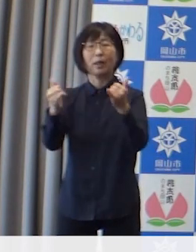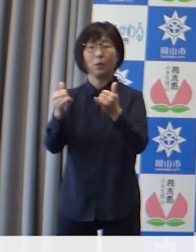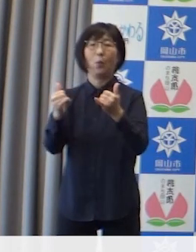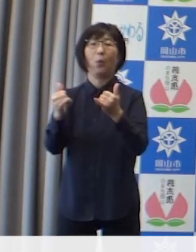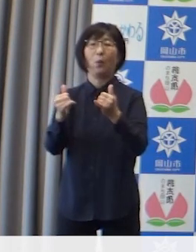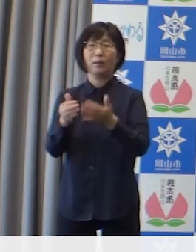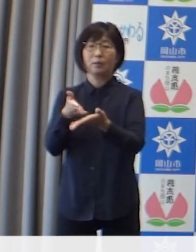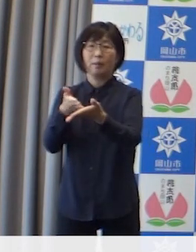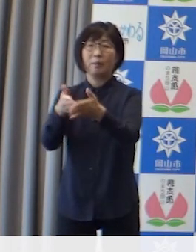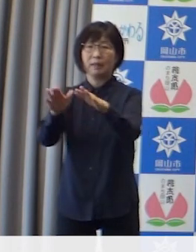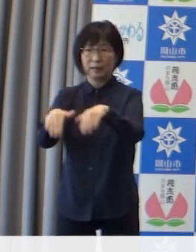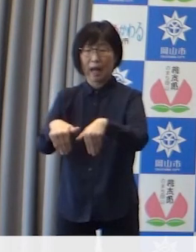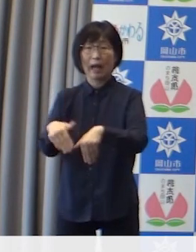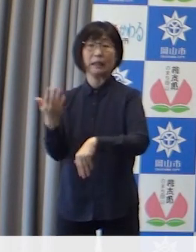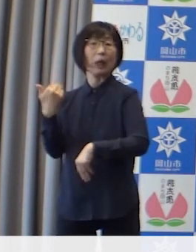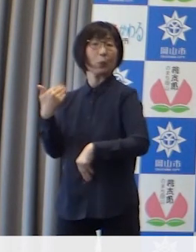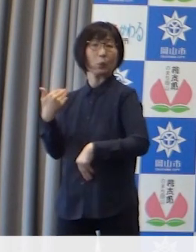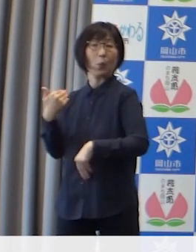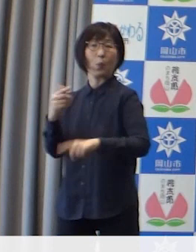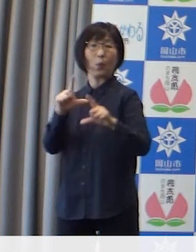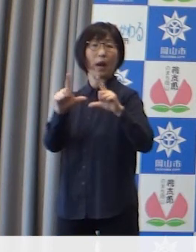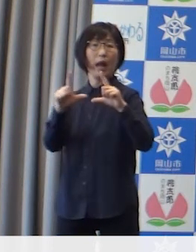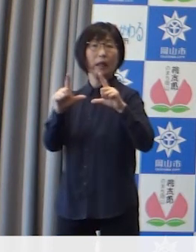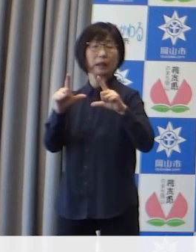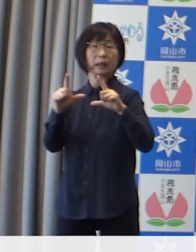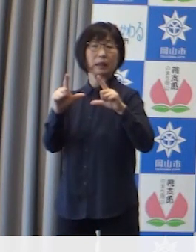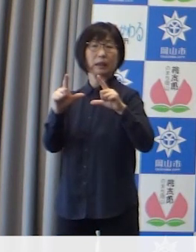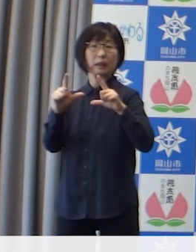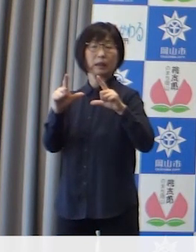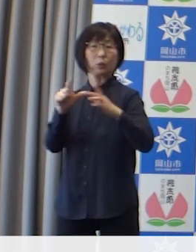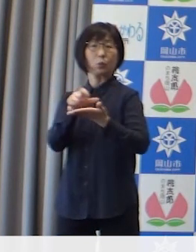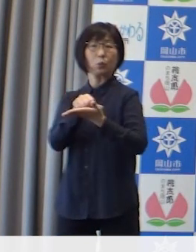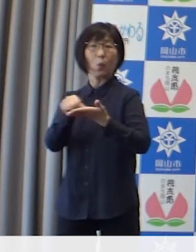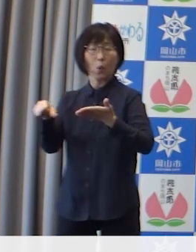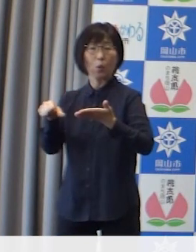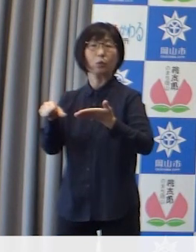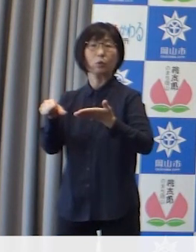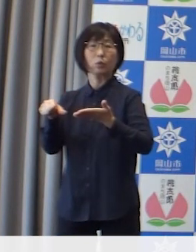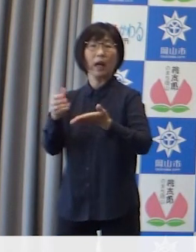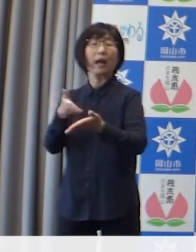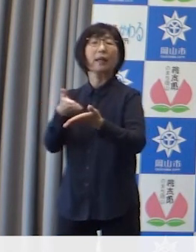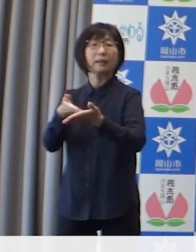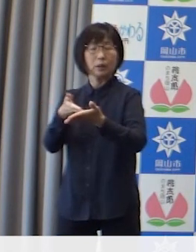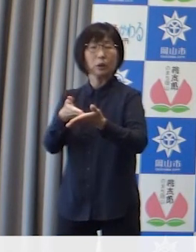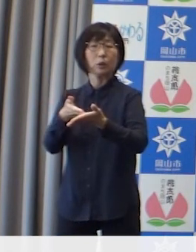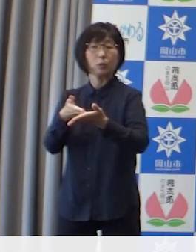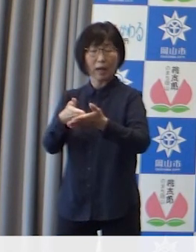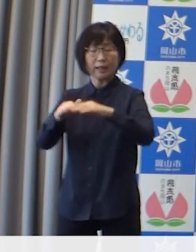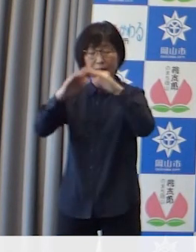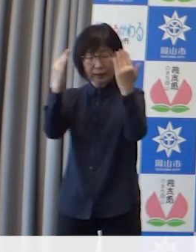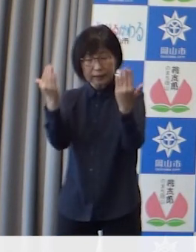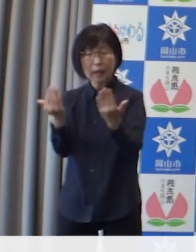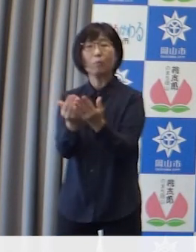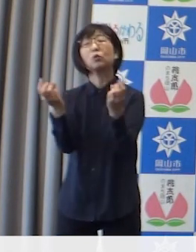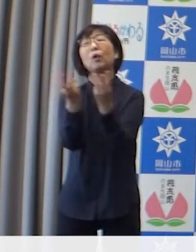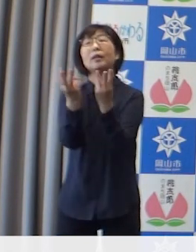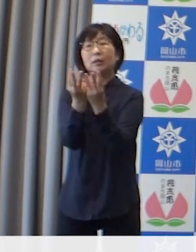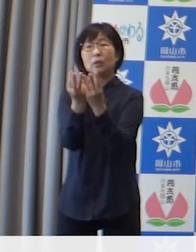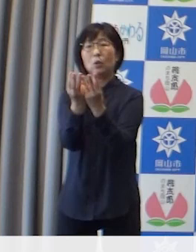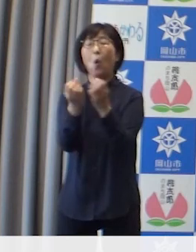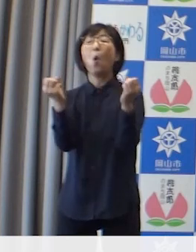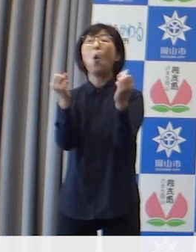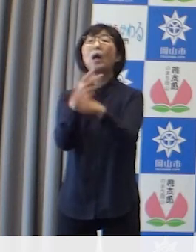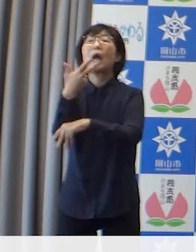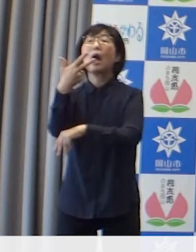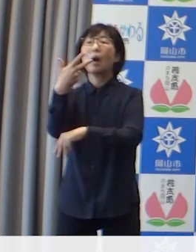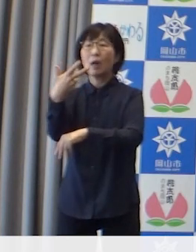先ほどの LINE 登録の話、今申し上げた LINE 登録の話は全体の数字であります。岡山市では6万